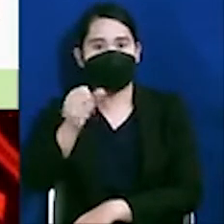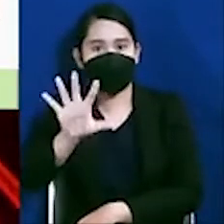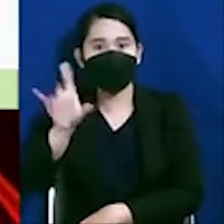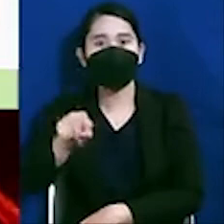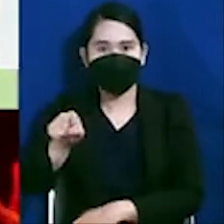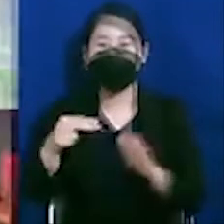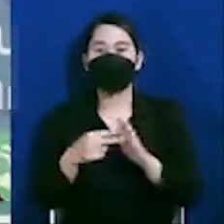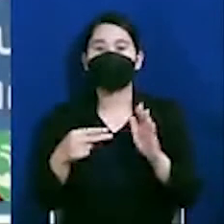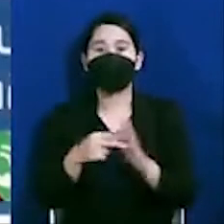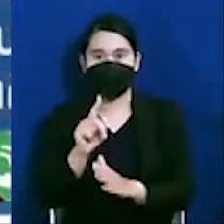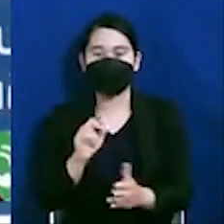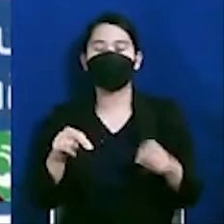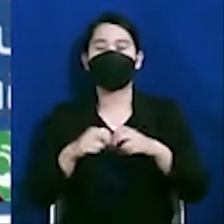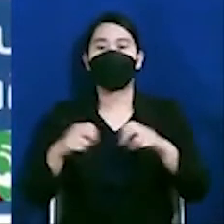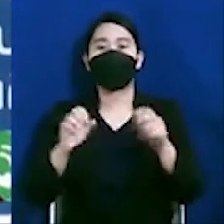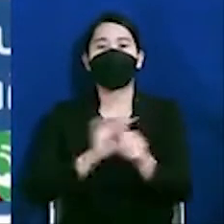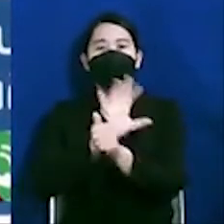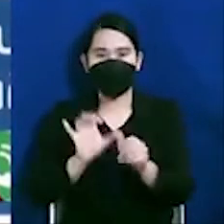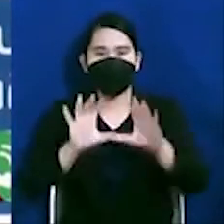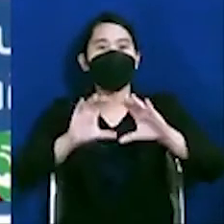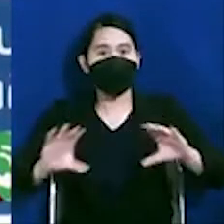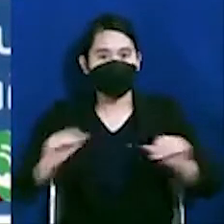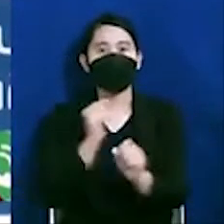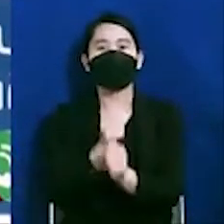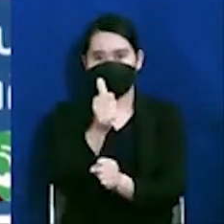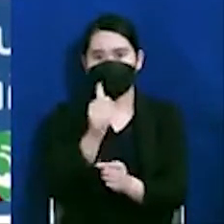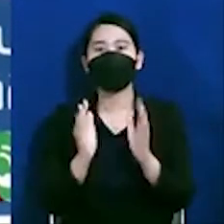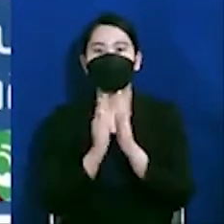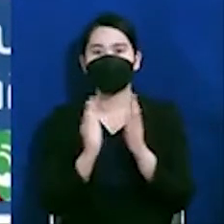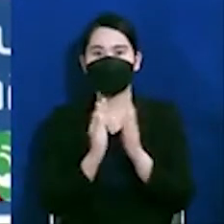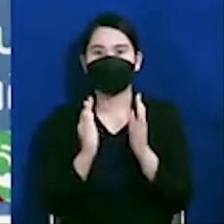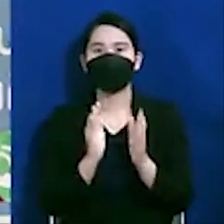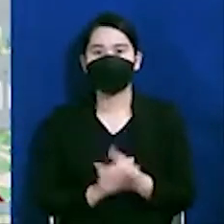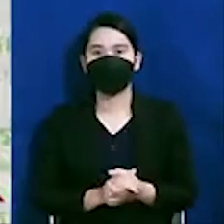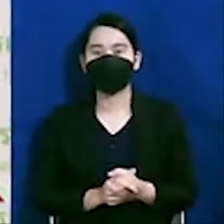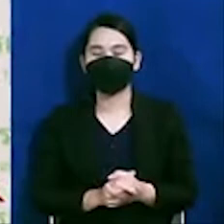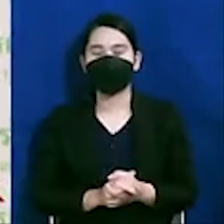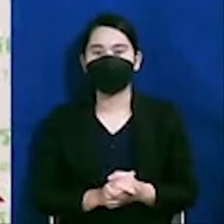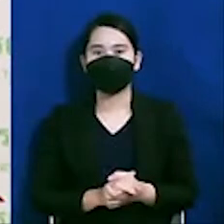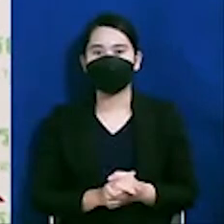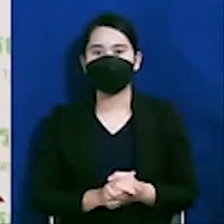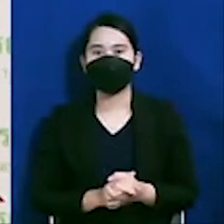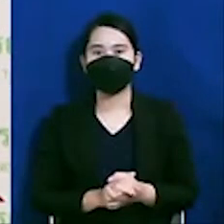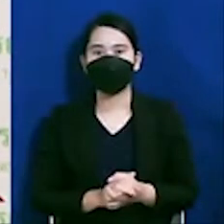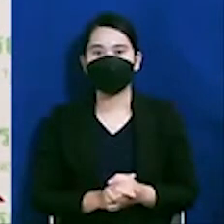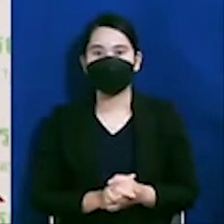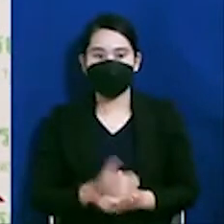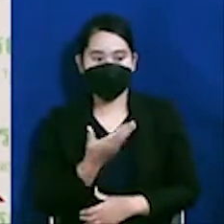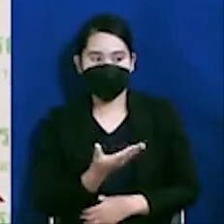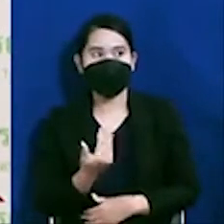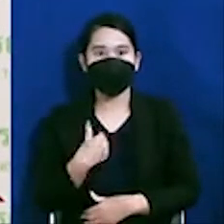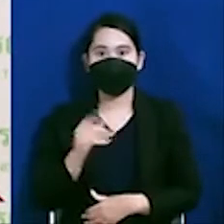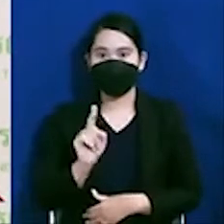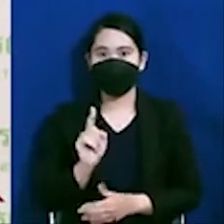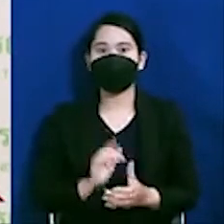เราจะสามารถผ่านวิกฤตครั้งนี้ไปด้วยกันได้ครับขอบพระคุณครับขอบคุณครับอาจารย์ธเรศมีอะไรจะทิ้งท้าย